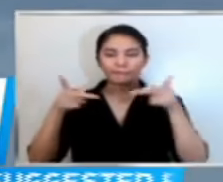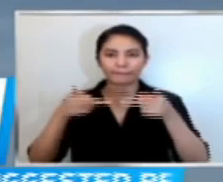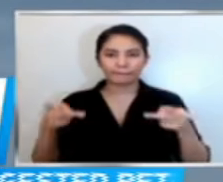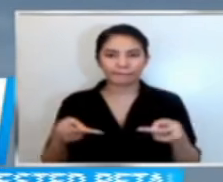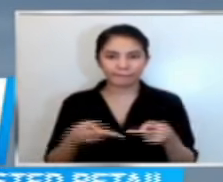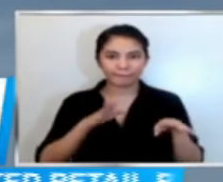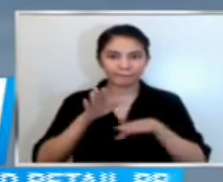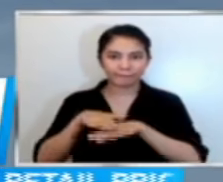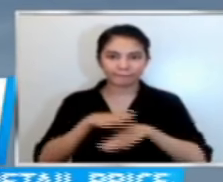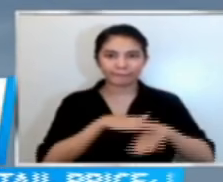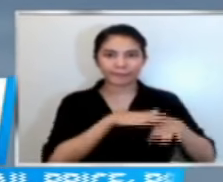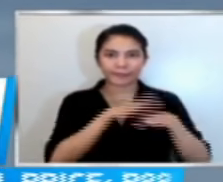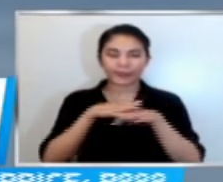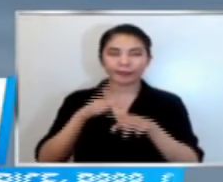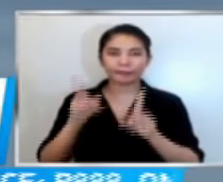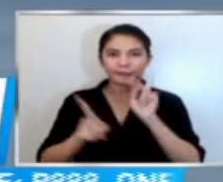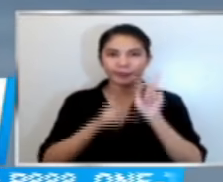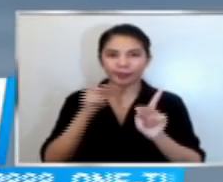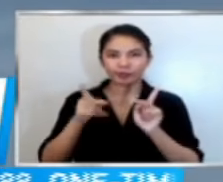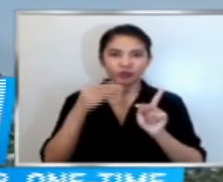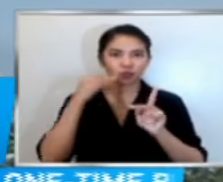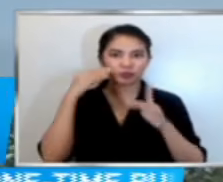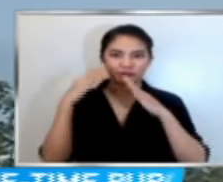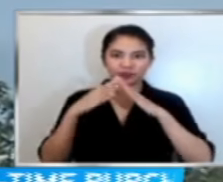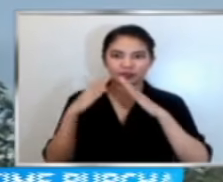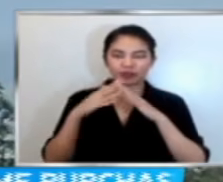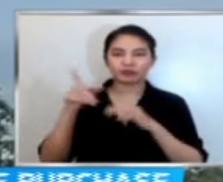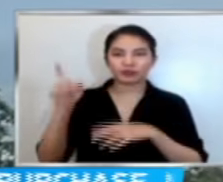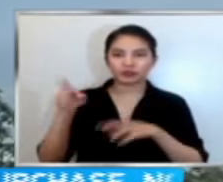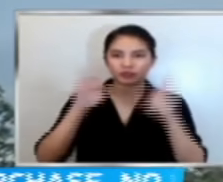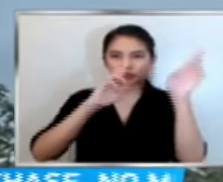na rin ang mga residenteng malapit sa vulkan na maging alisto at handa sa paglikas.